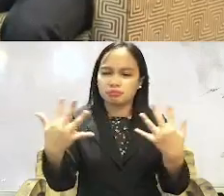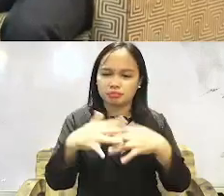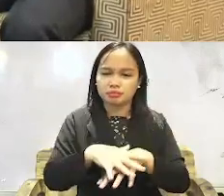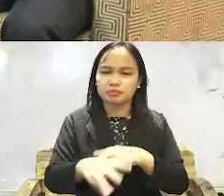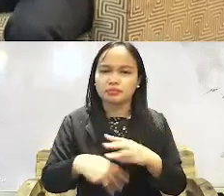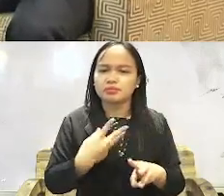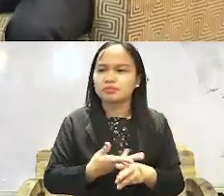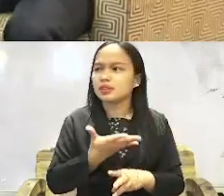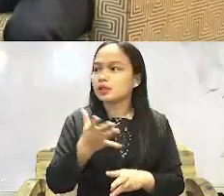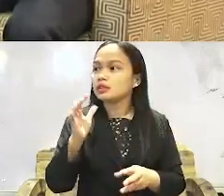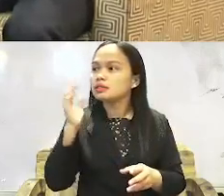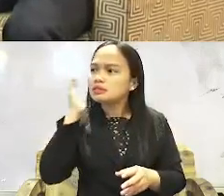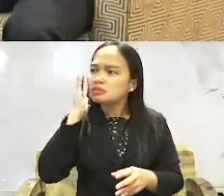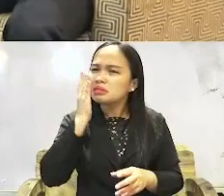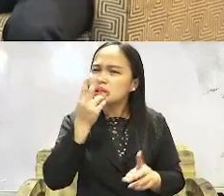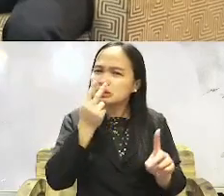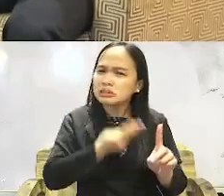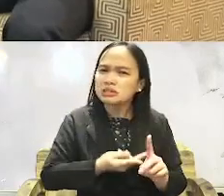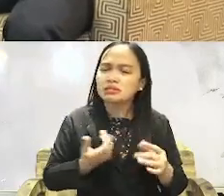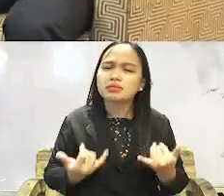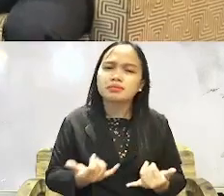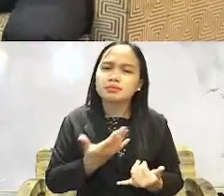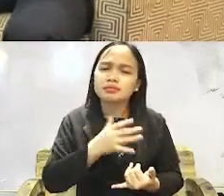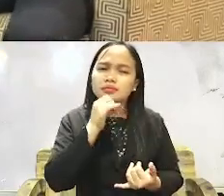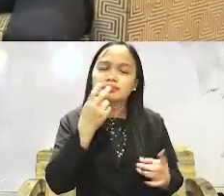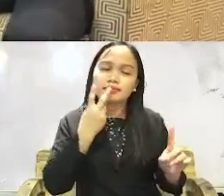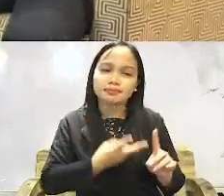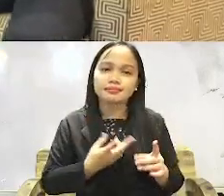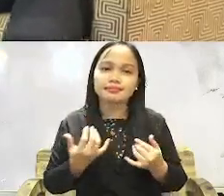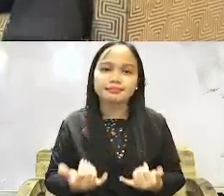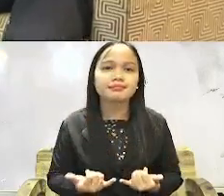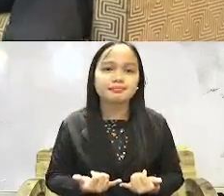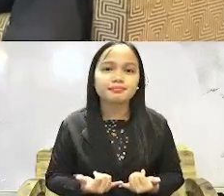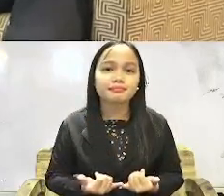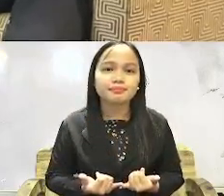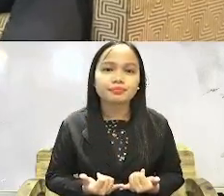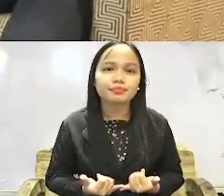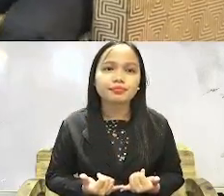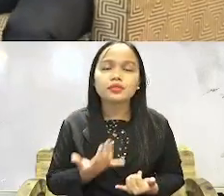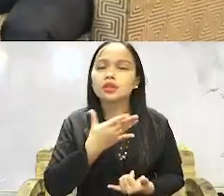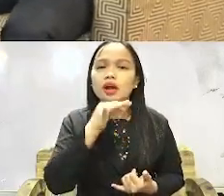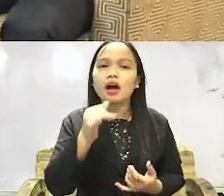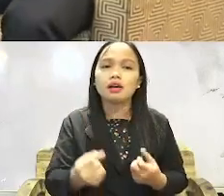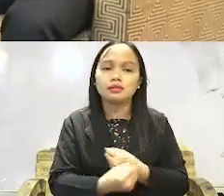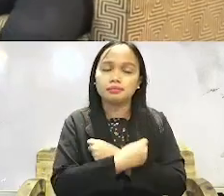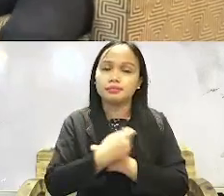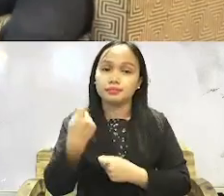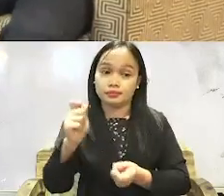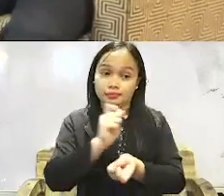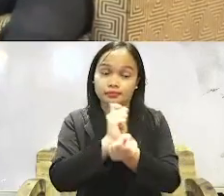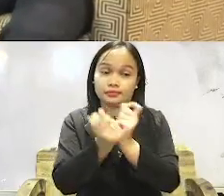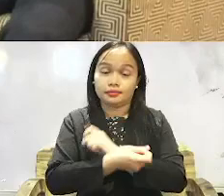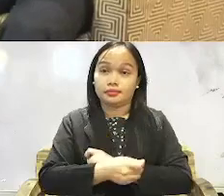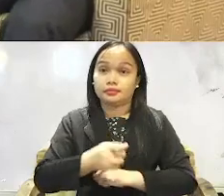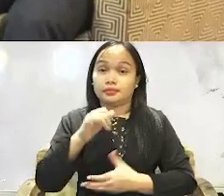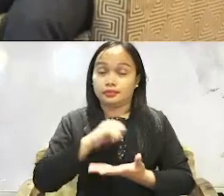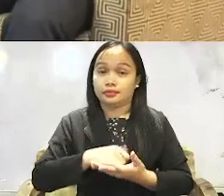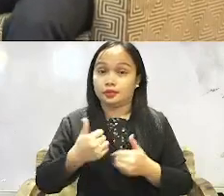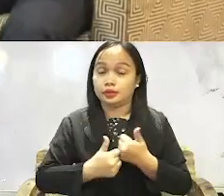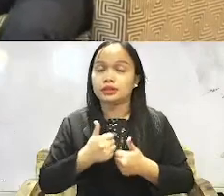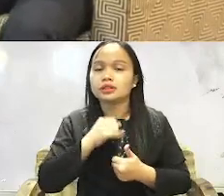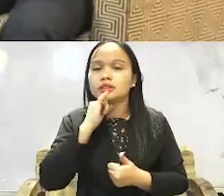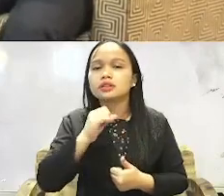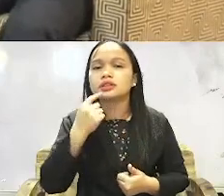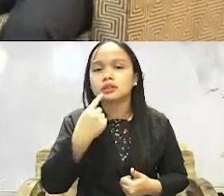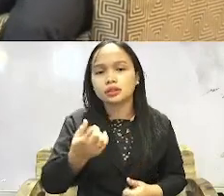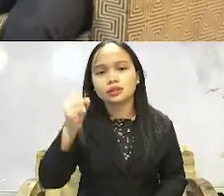ngayon, paatras tayo, hindi mo na ngayon nakikita at hindi mo na ngayon minahal yung transformation mo, no, which is sinasabi ni